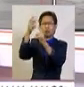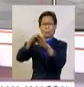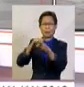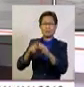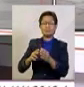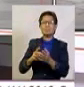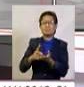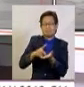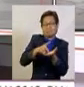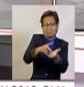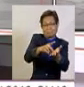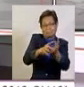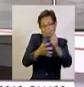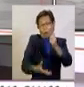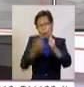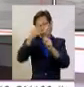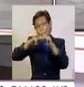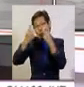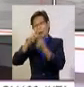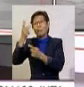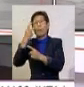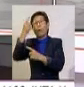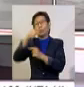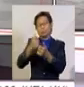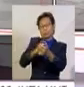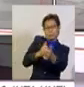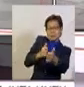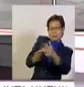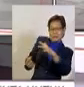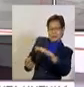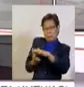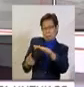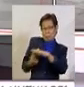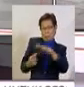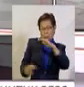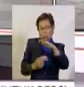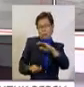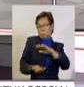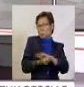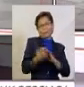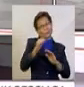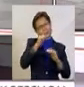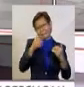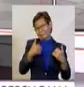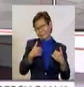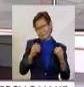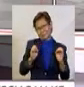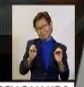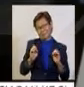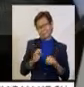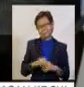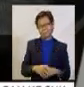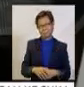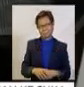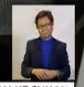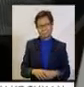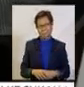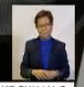pemberi dana untuk parti-parti politik bagi mengelak timbul sebarang unsur rasuah.